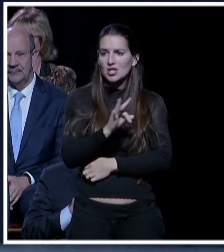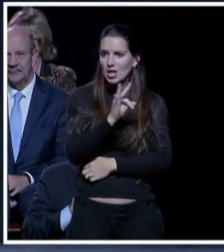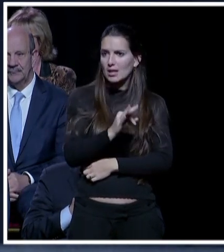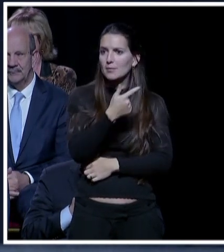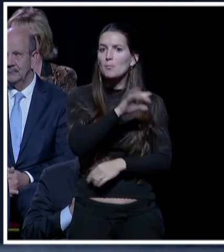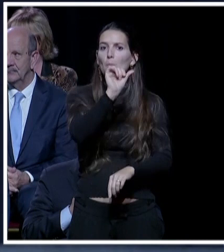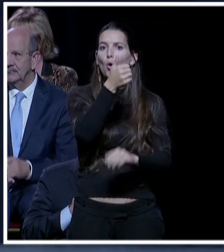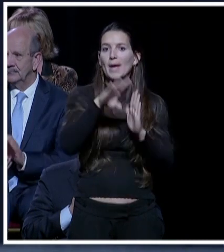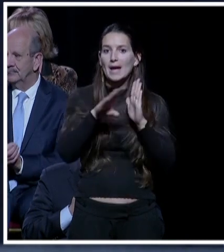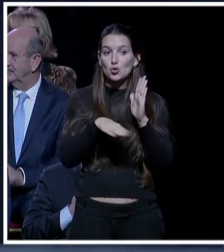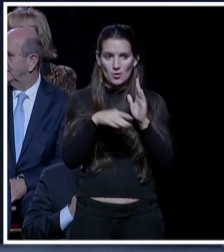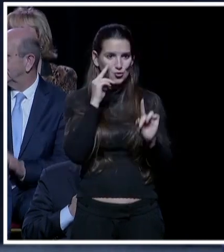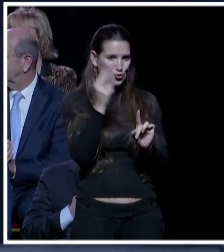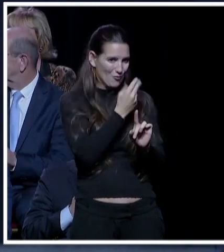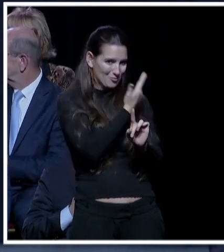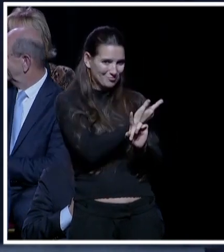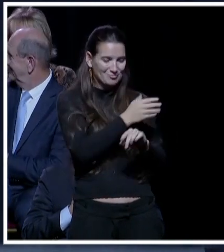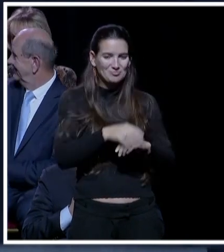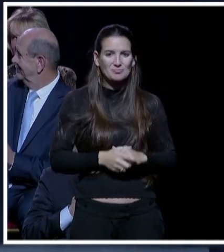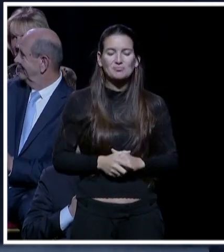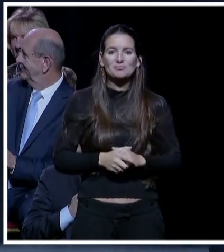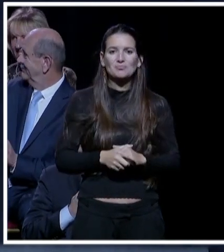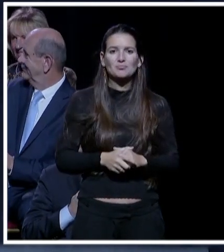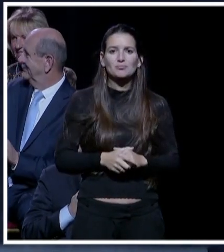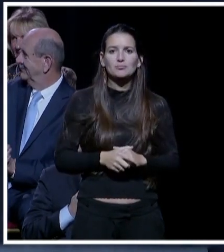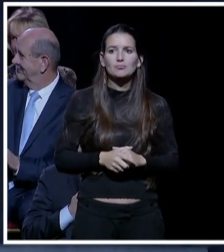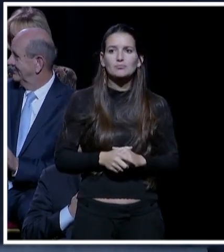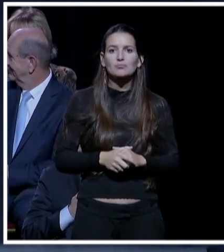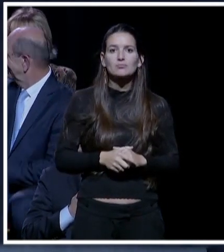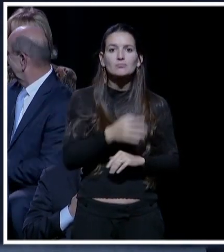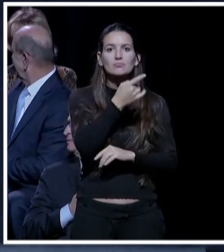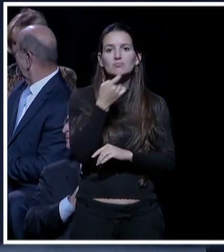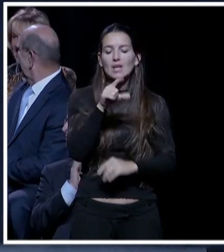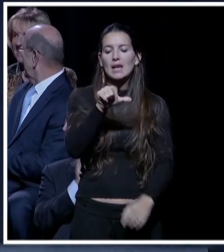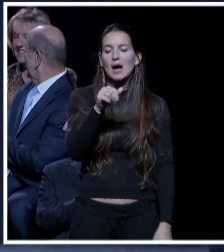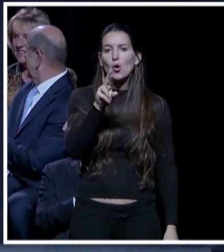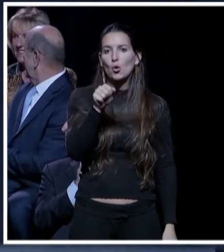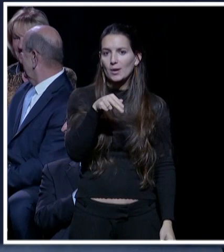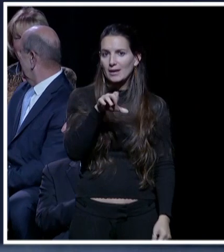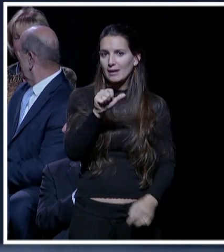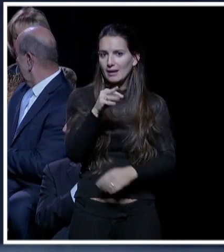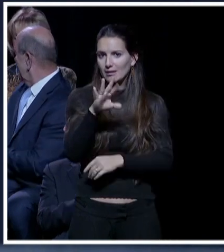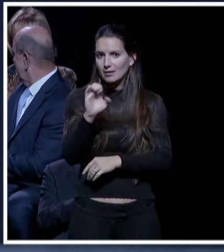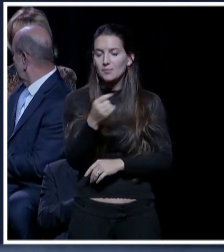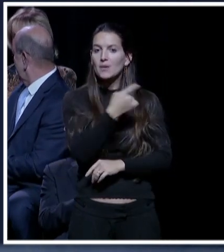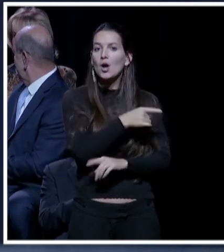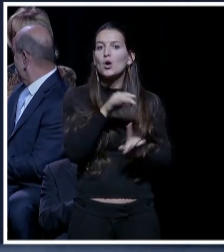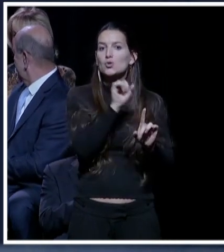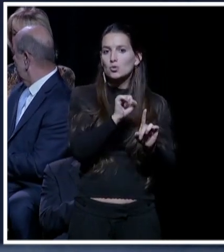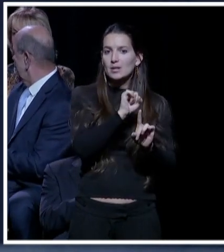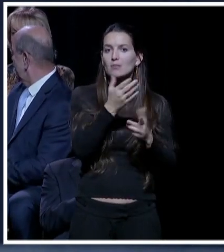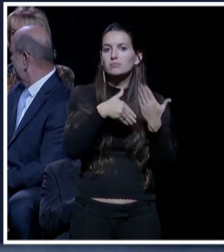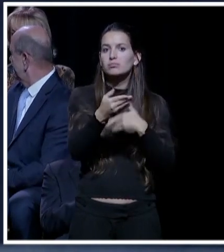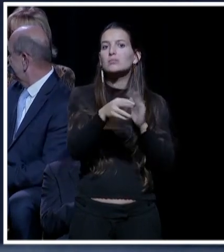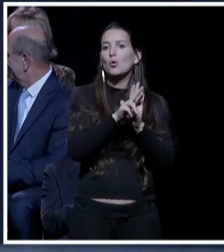adjointe. Je la vois, elle est ici, de La Roquette. Sonia Fréjac qui représente son maire